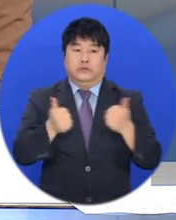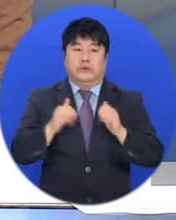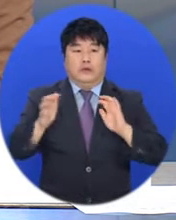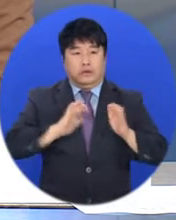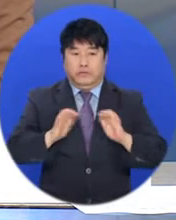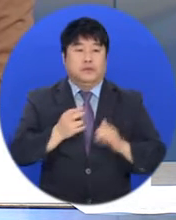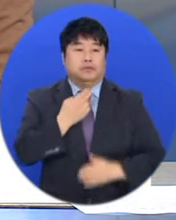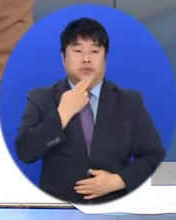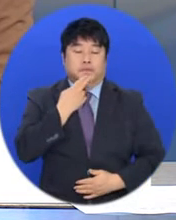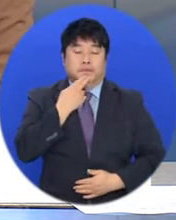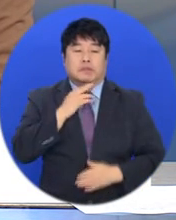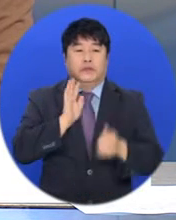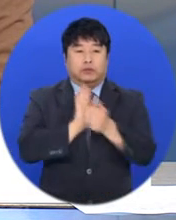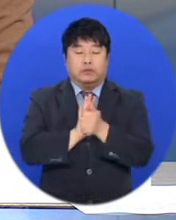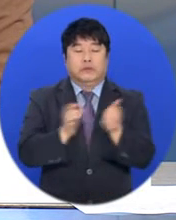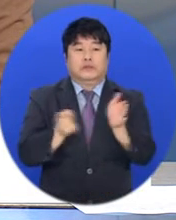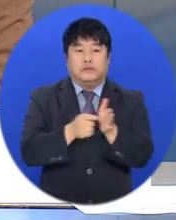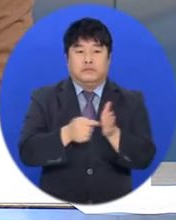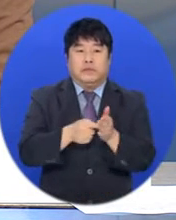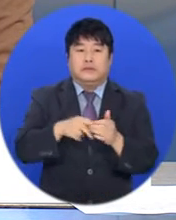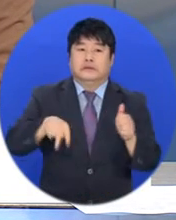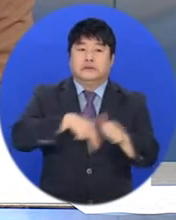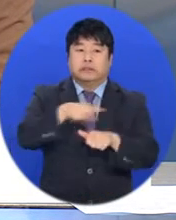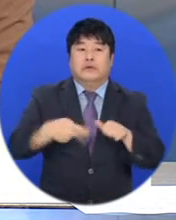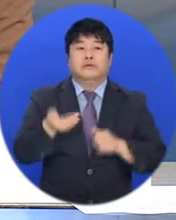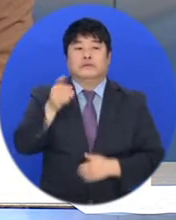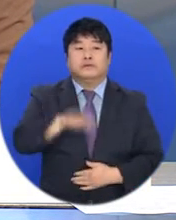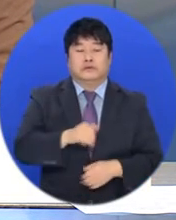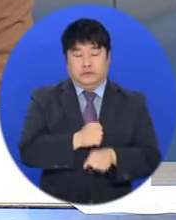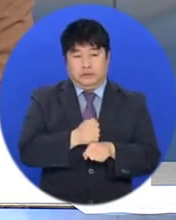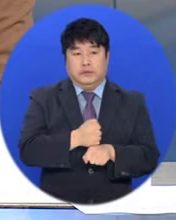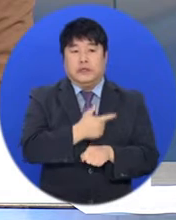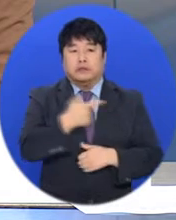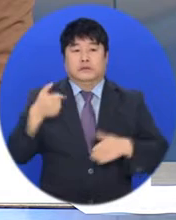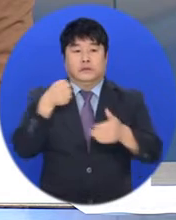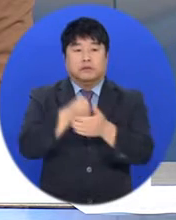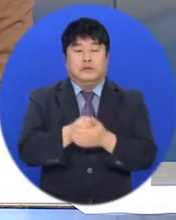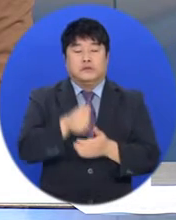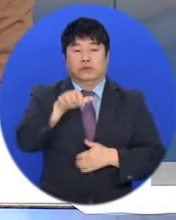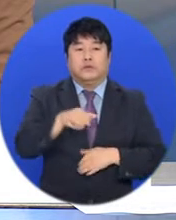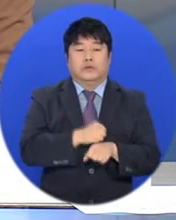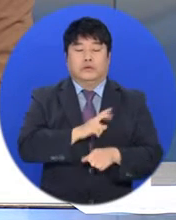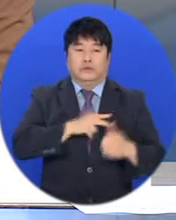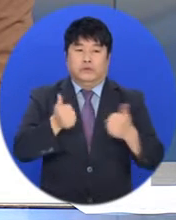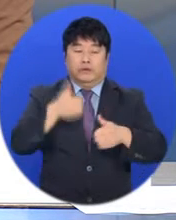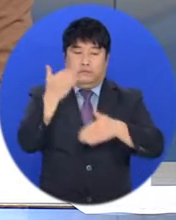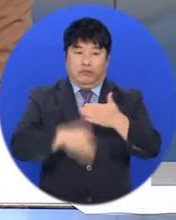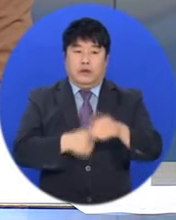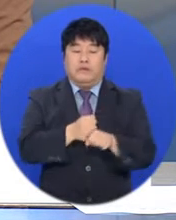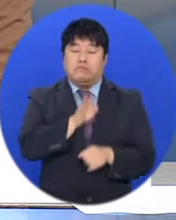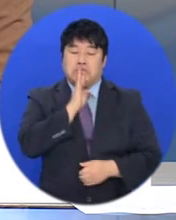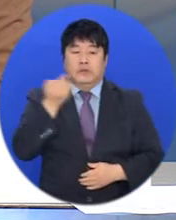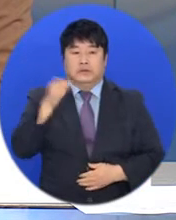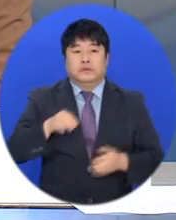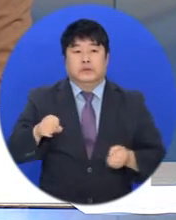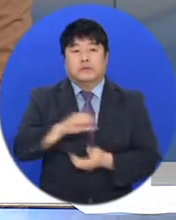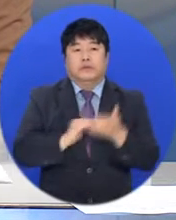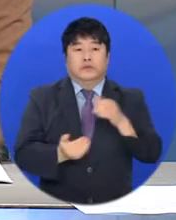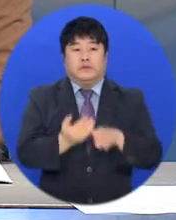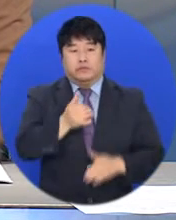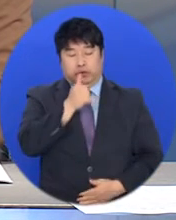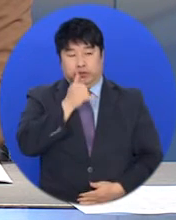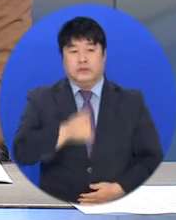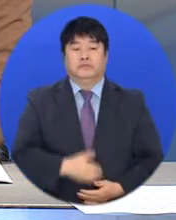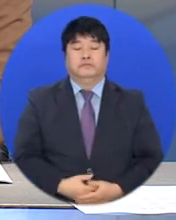협의하지 않았습니다. 지원이 시급한 상황이었다고는 하지만 대의기구인 의회를 배제한 게 옳았는지 논란이 일고 있습니다.